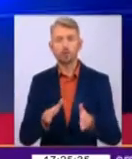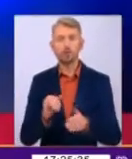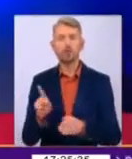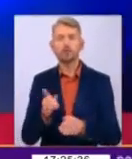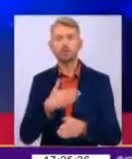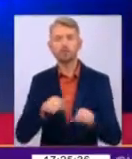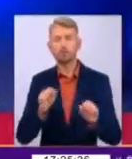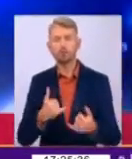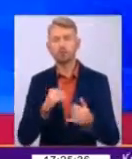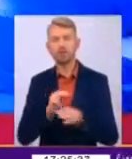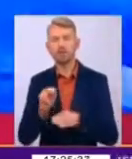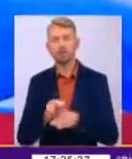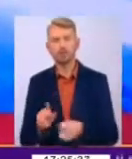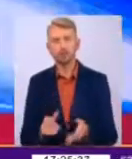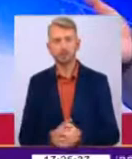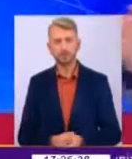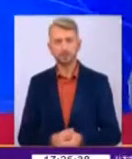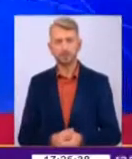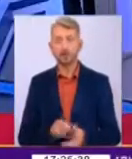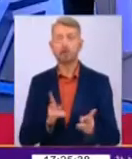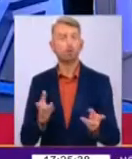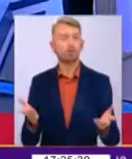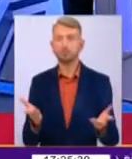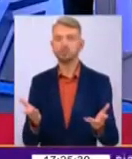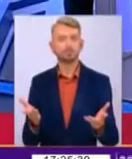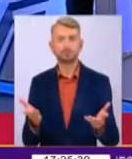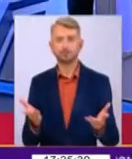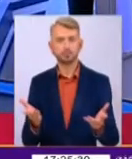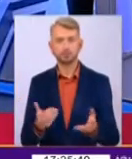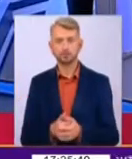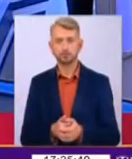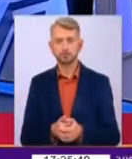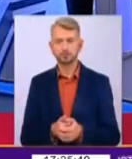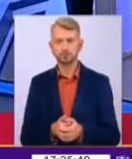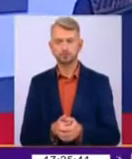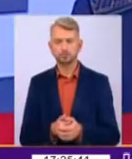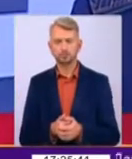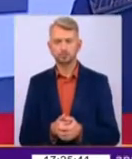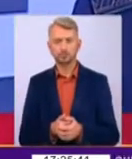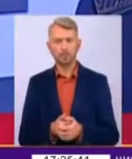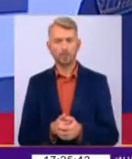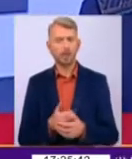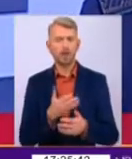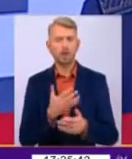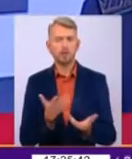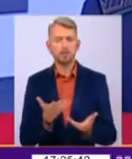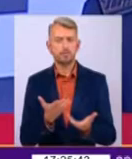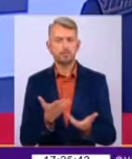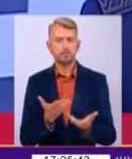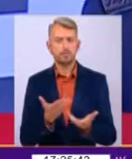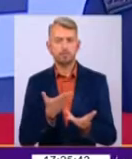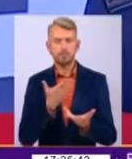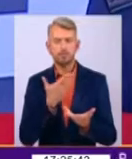ми можемо зараз навчити? Прошу, з кого почнемо? Давайте. Принципово немає нового,